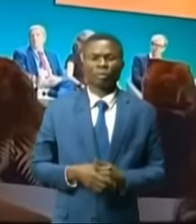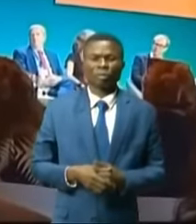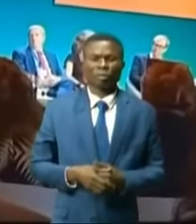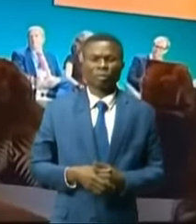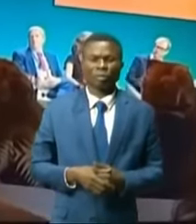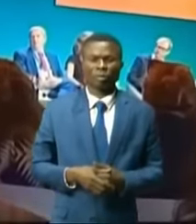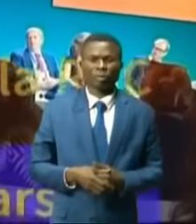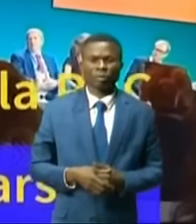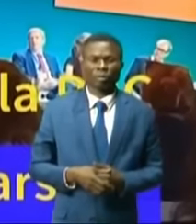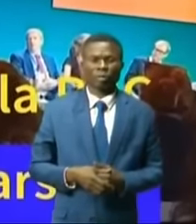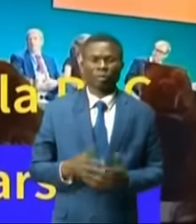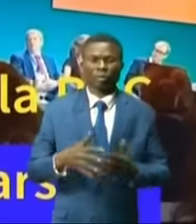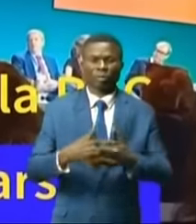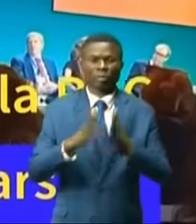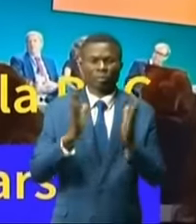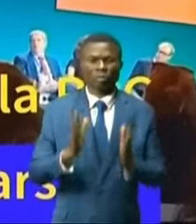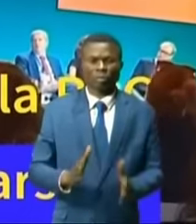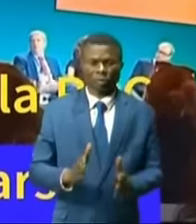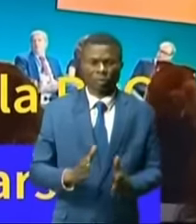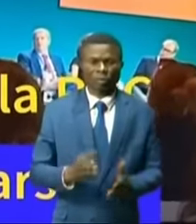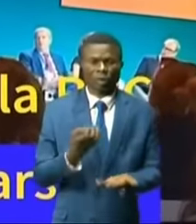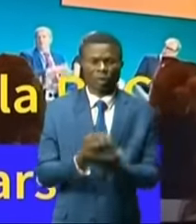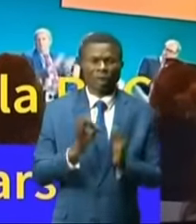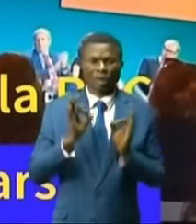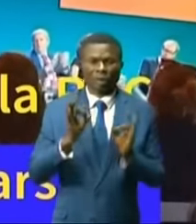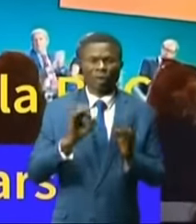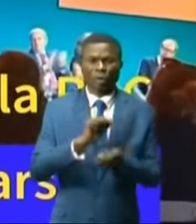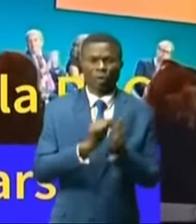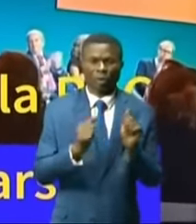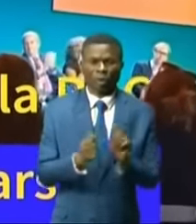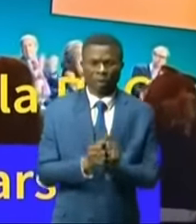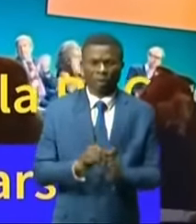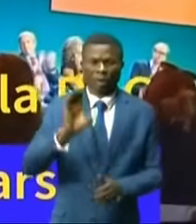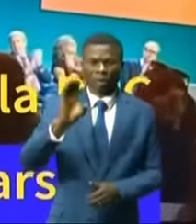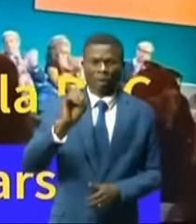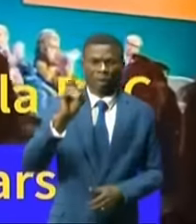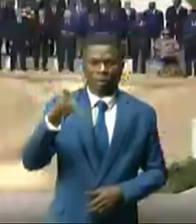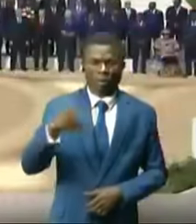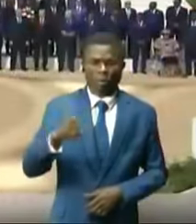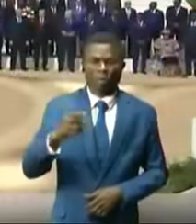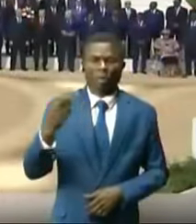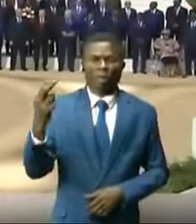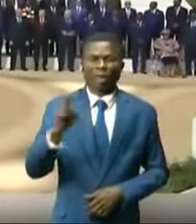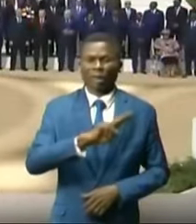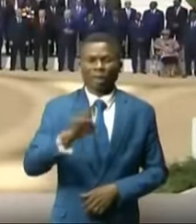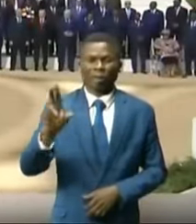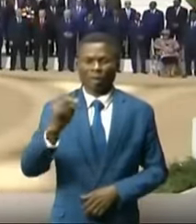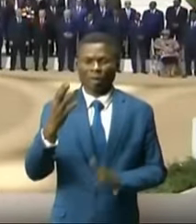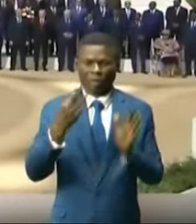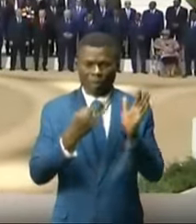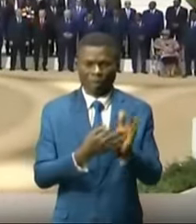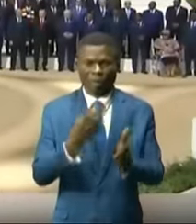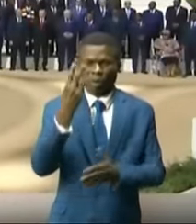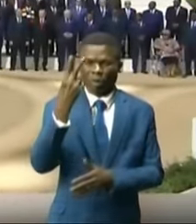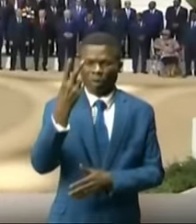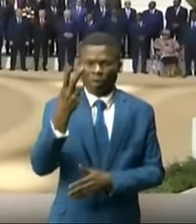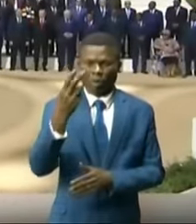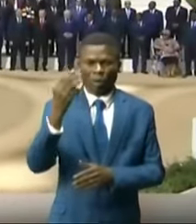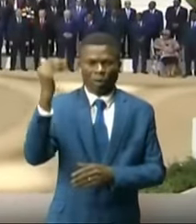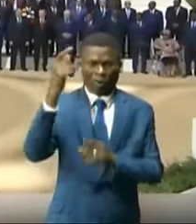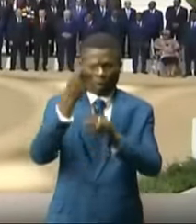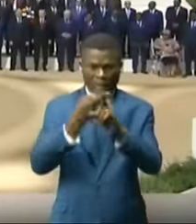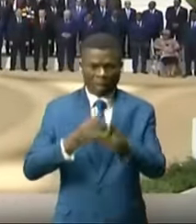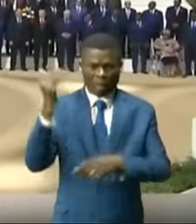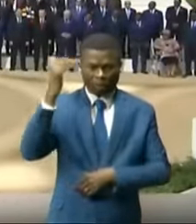RDC annonce un partenariat pour la nouvelle économie du climat à la COP 2028 à Dubaï le 2 décembre 2023 lors